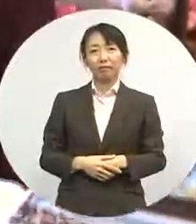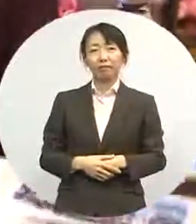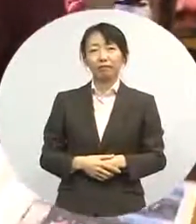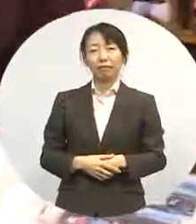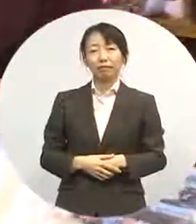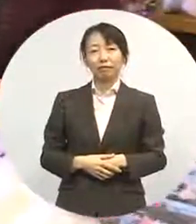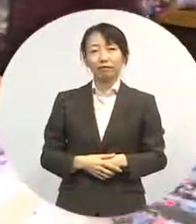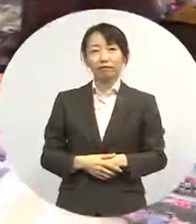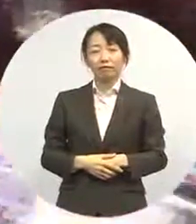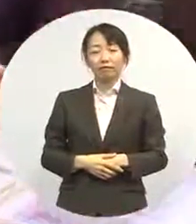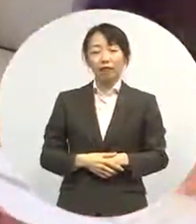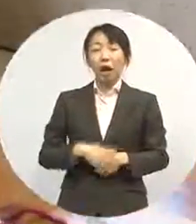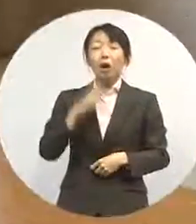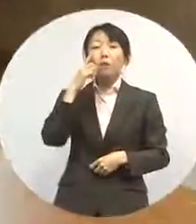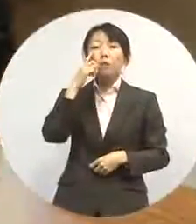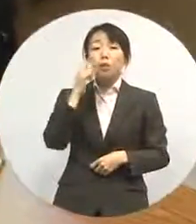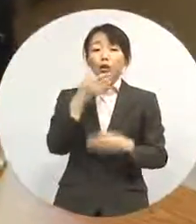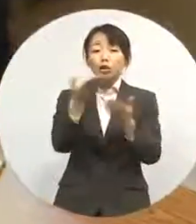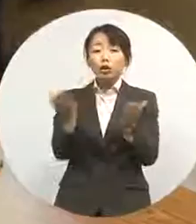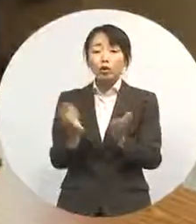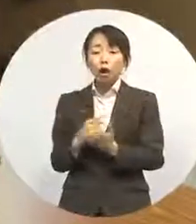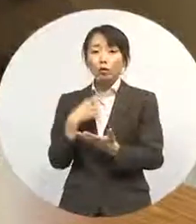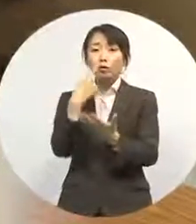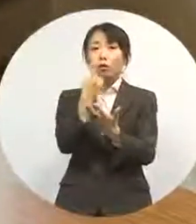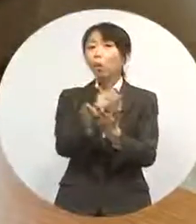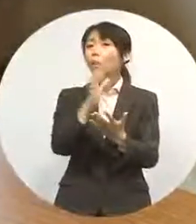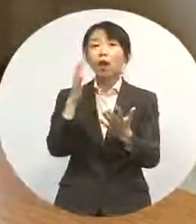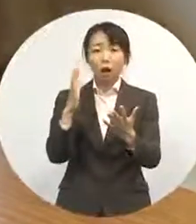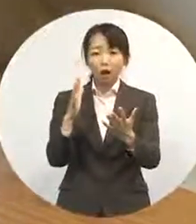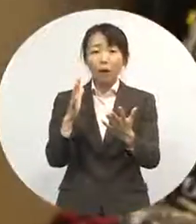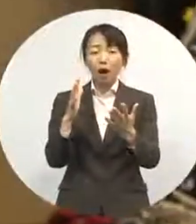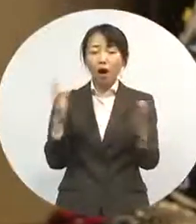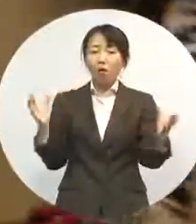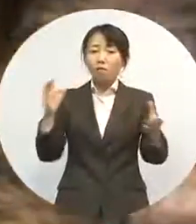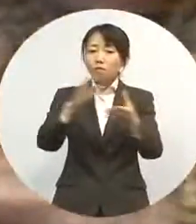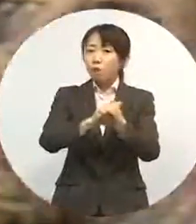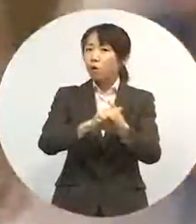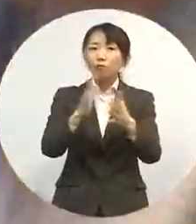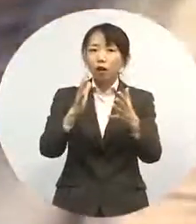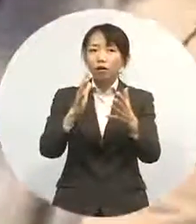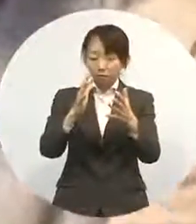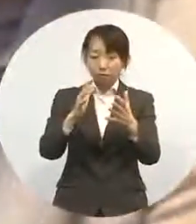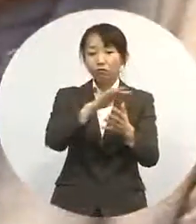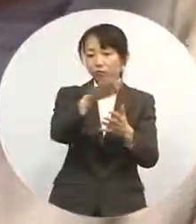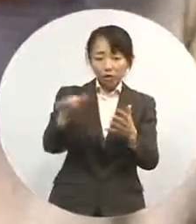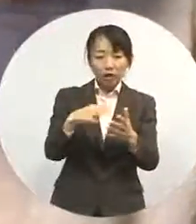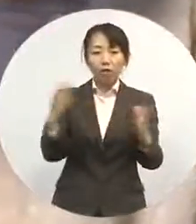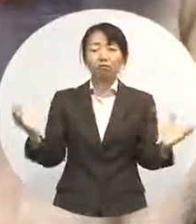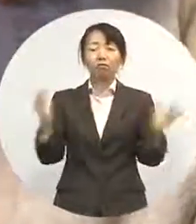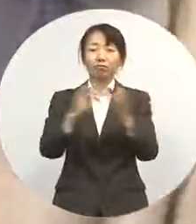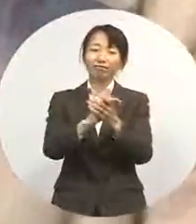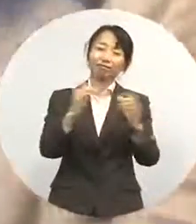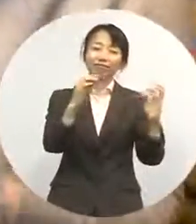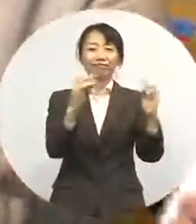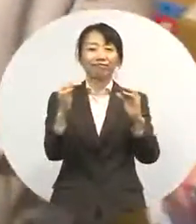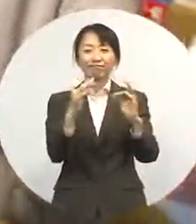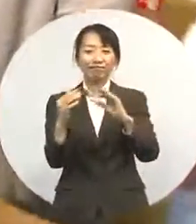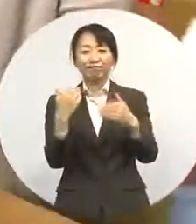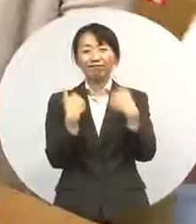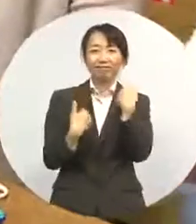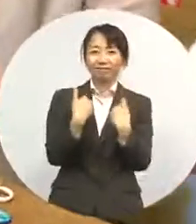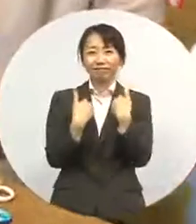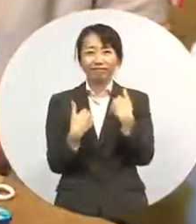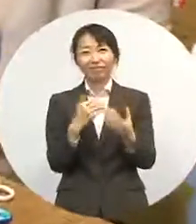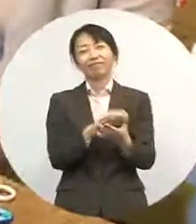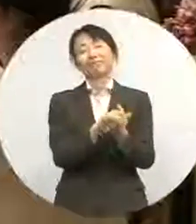老人クラブに来なければ顔を合わせることもなかったメンバーが他愛もない話をしながら仲良く活動に励